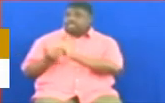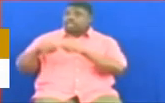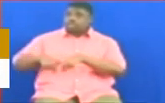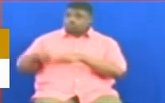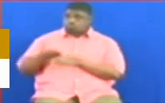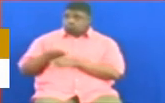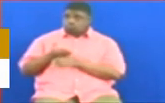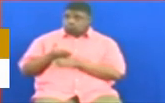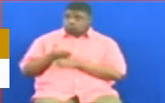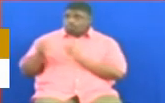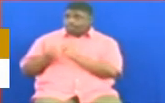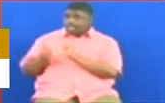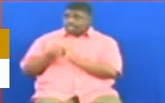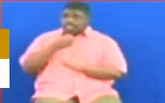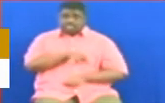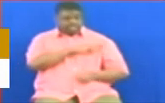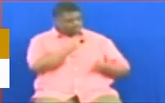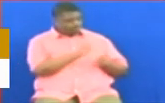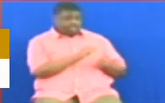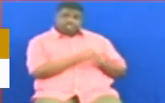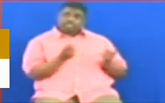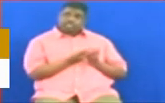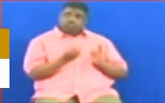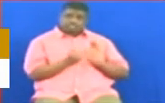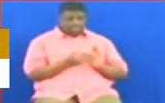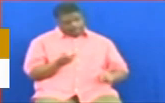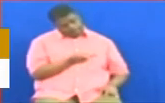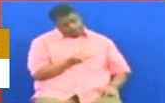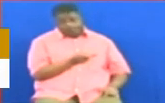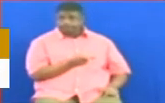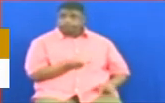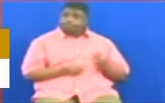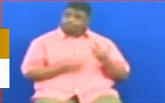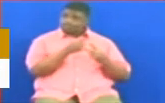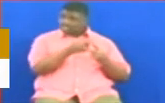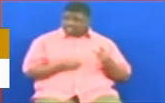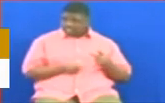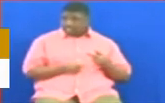na rasilimali kama zilivyotajwa sheria zote hizo mbili, na